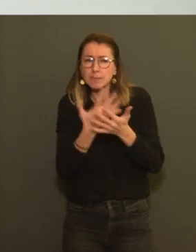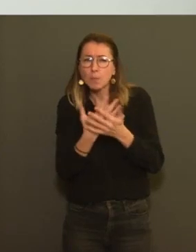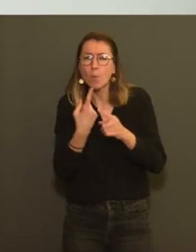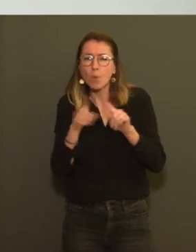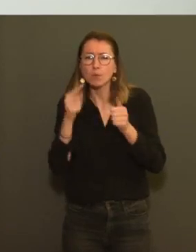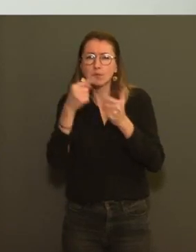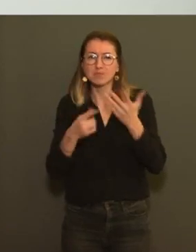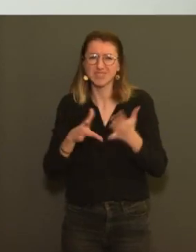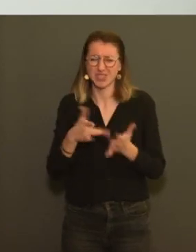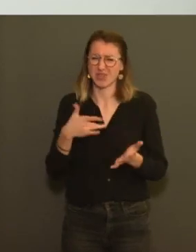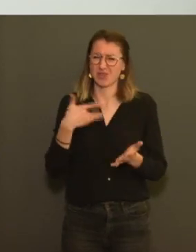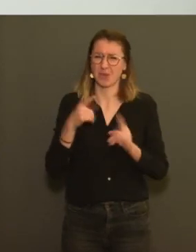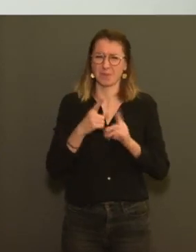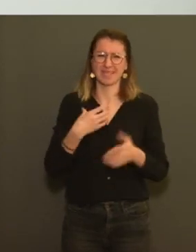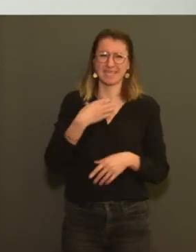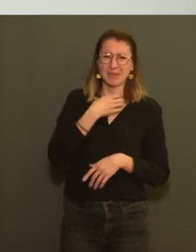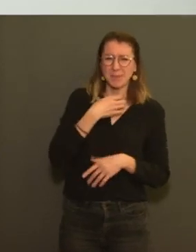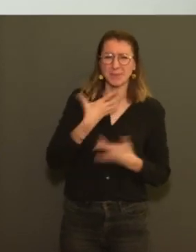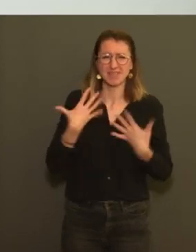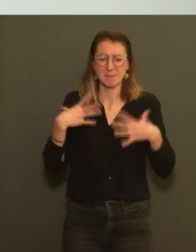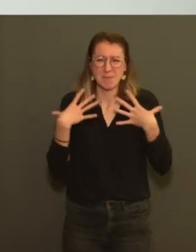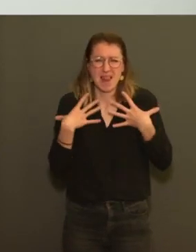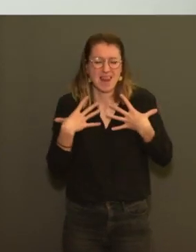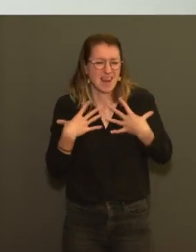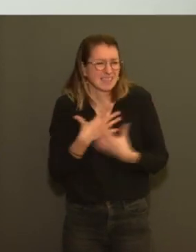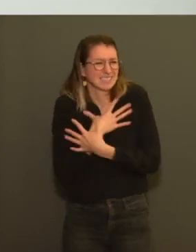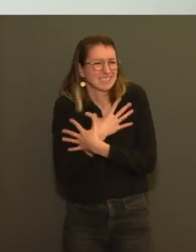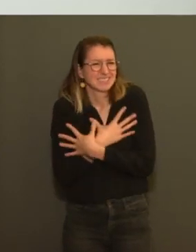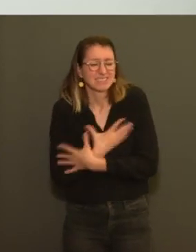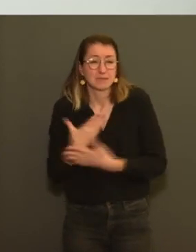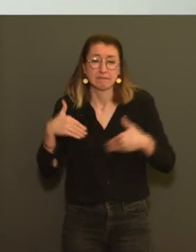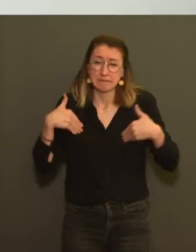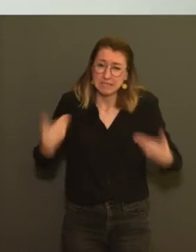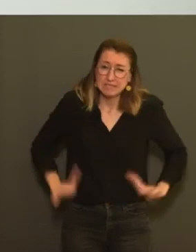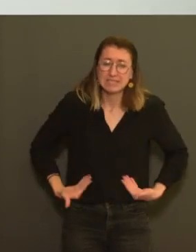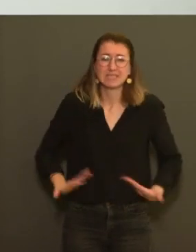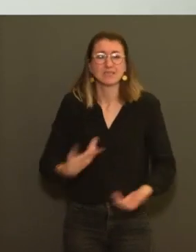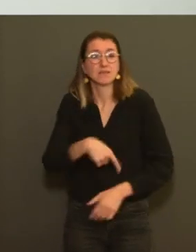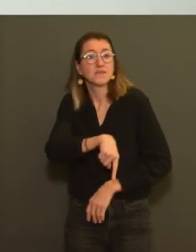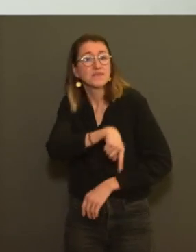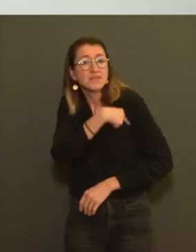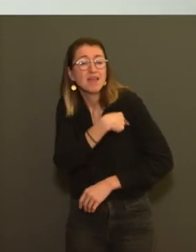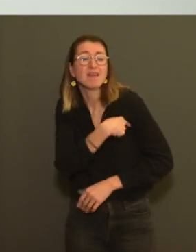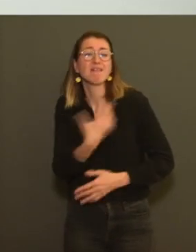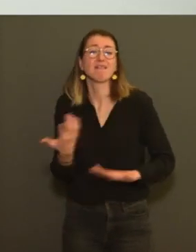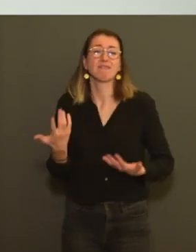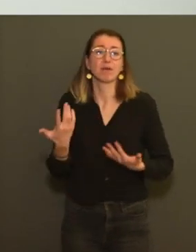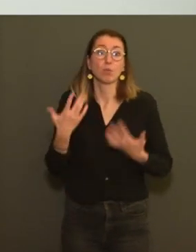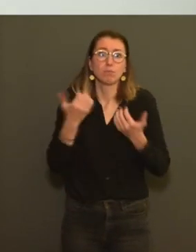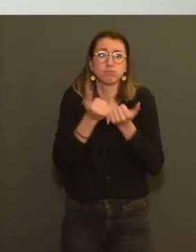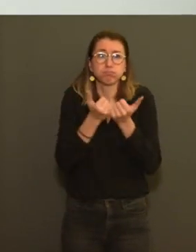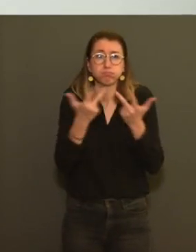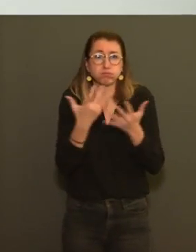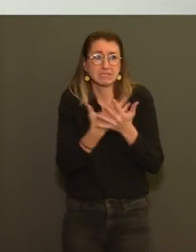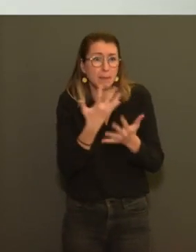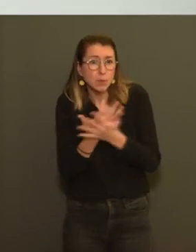a mal partout, on est fatigué, on a de la température, ou l'association de symptômes mineurs comme avoir le nez qui coule